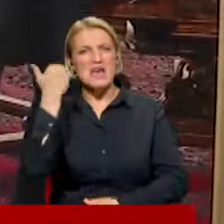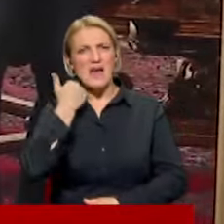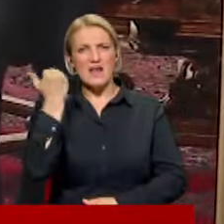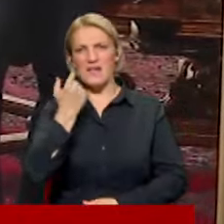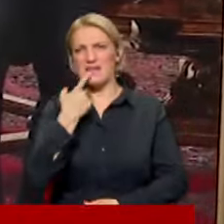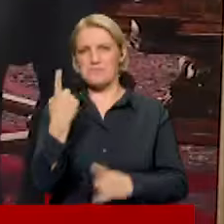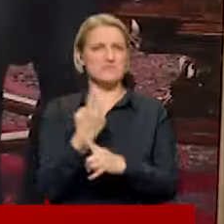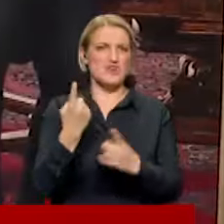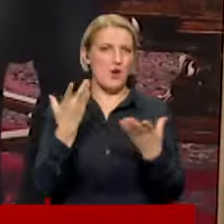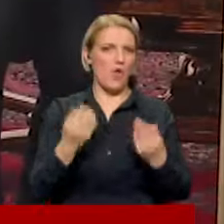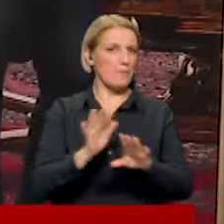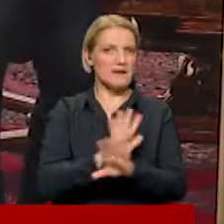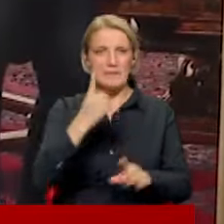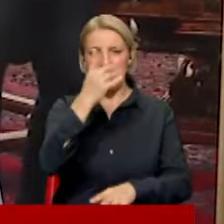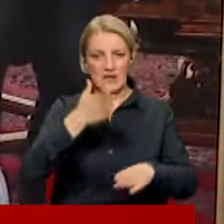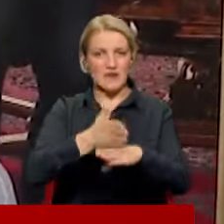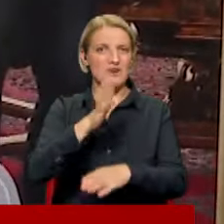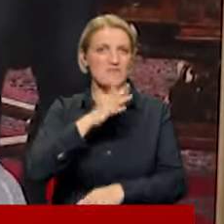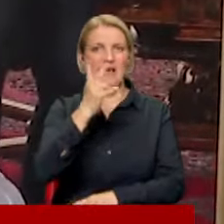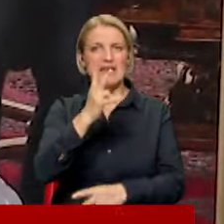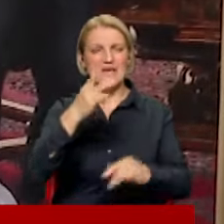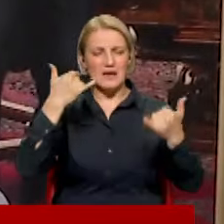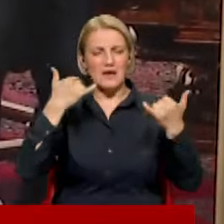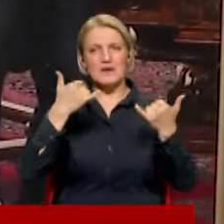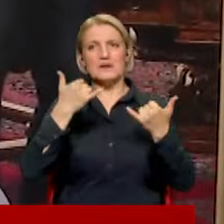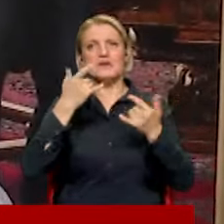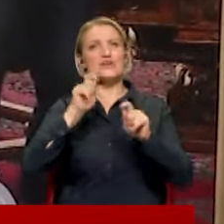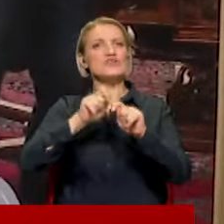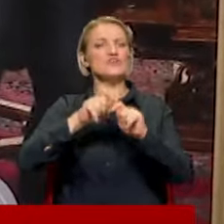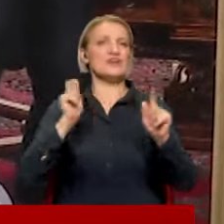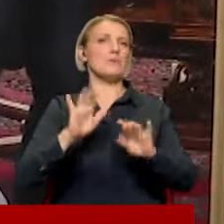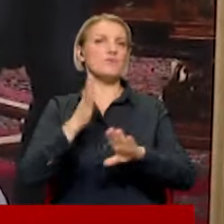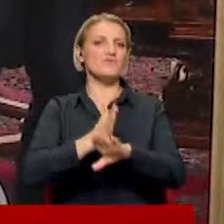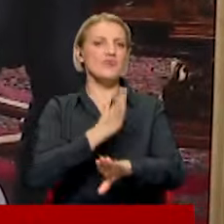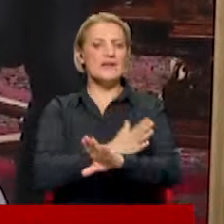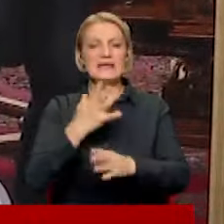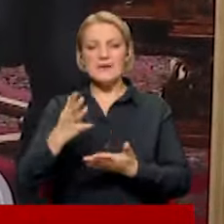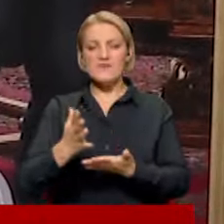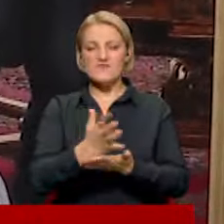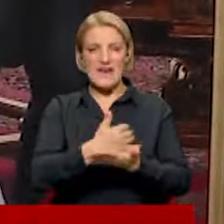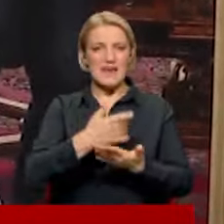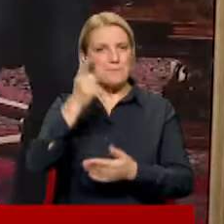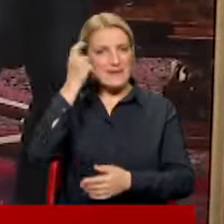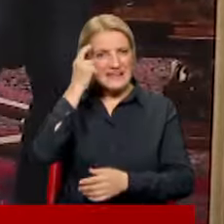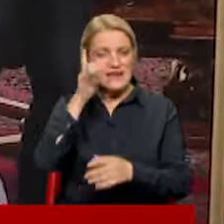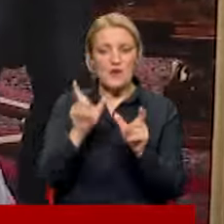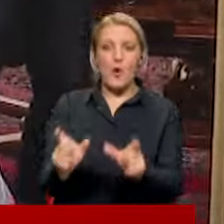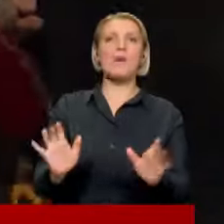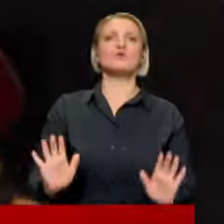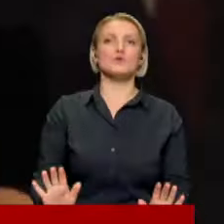varamazsınız aslında bir tane gerçek var İki koyunu güdemiyorum ve vatandaşın verilerini dahi Muhafaza